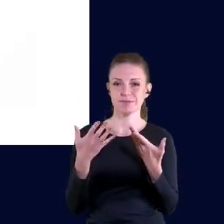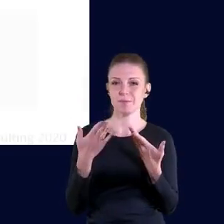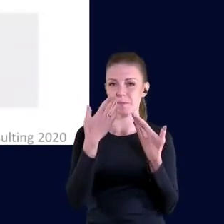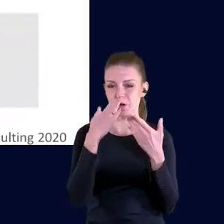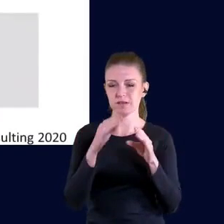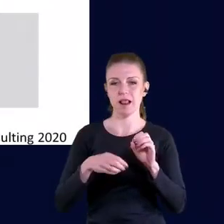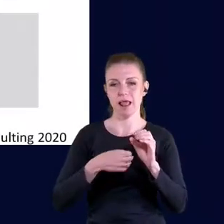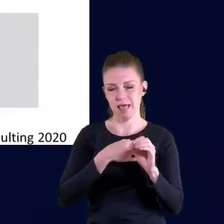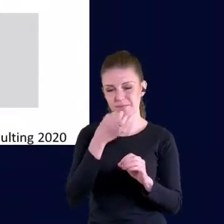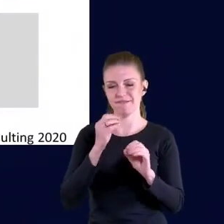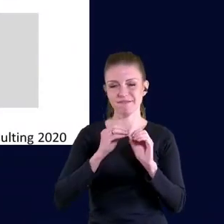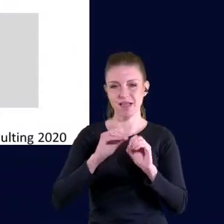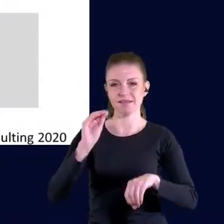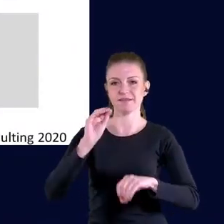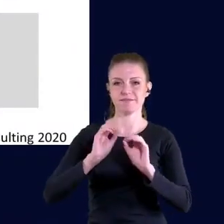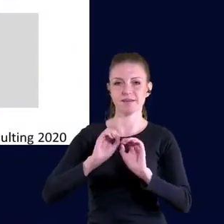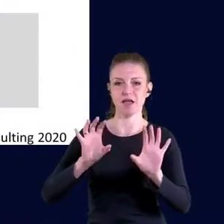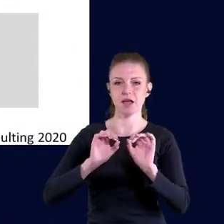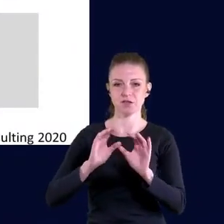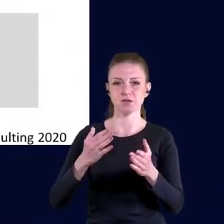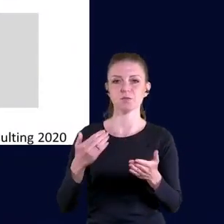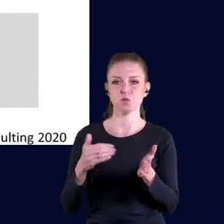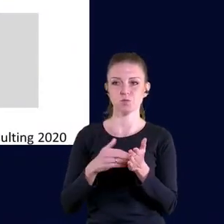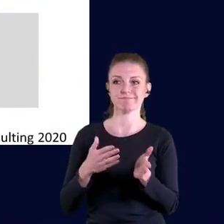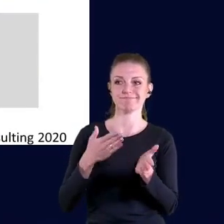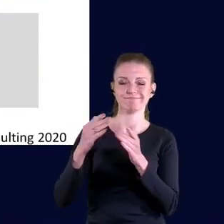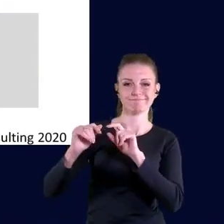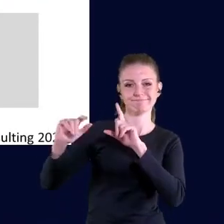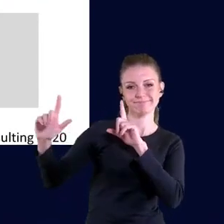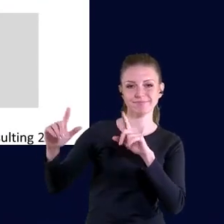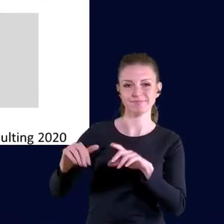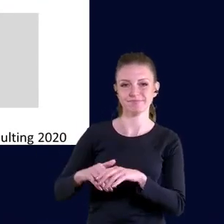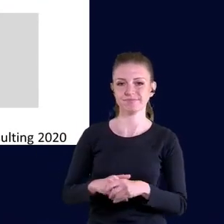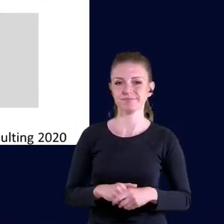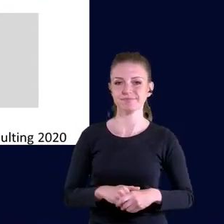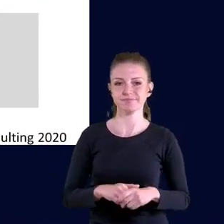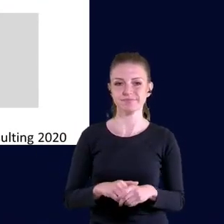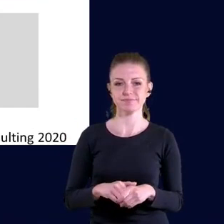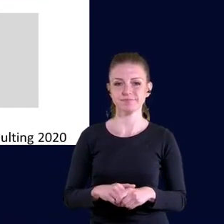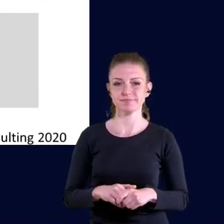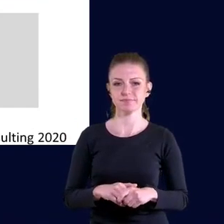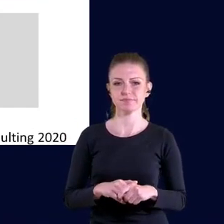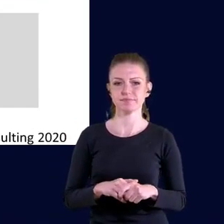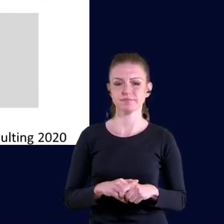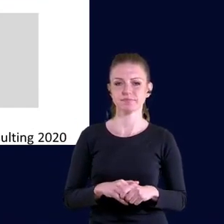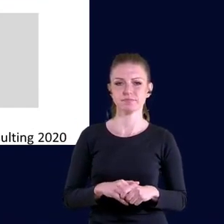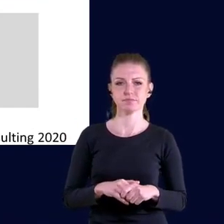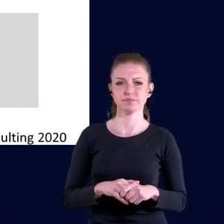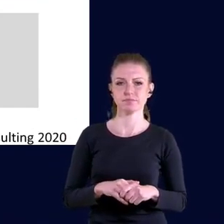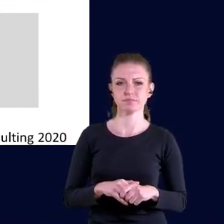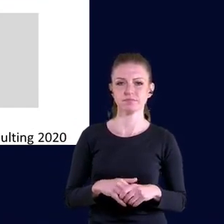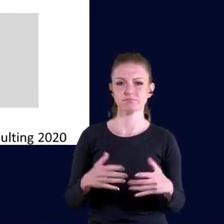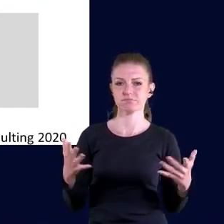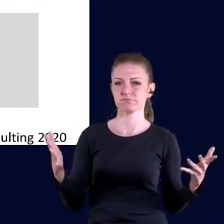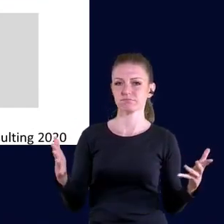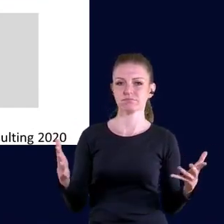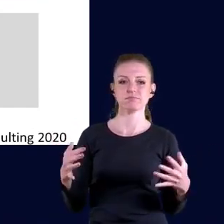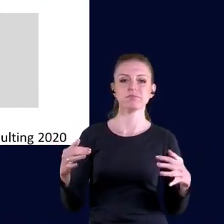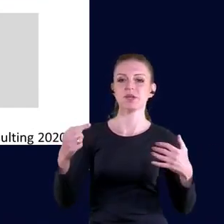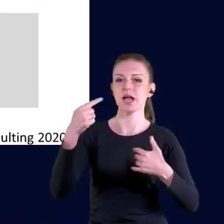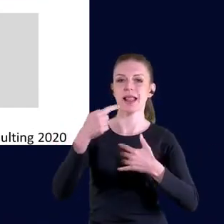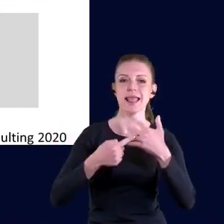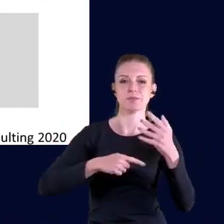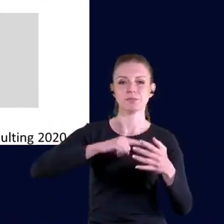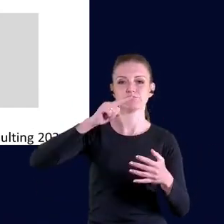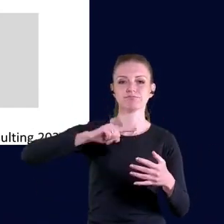slajd h&m po kierujemy nasze myśli do świata wielkich liczb do i do najnowszego rankingu